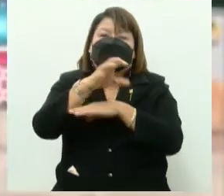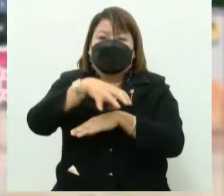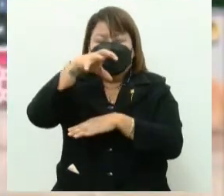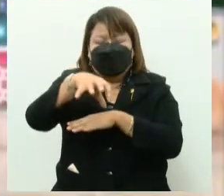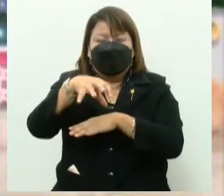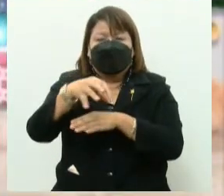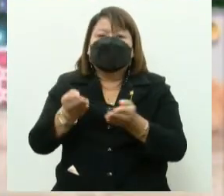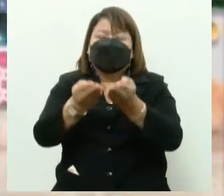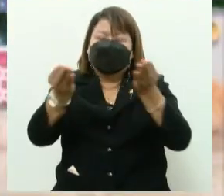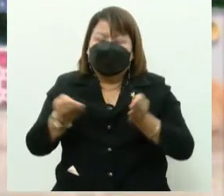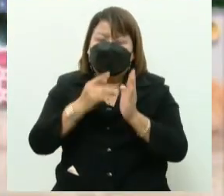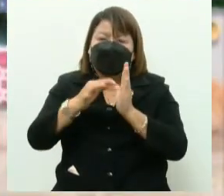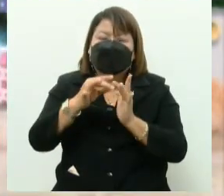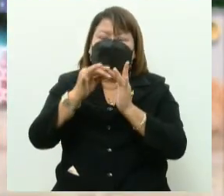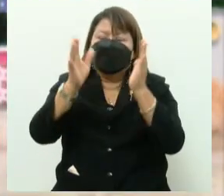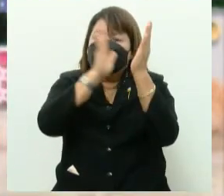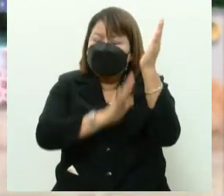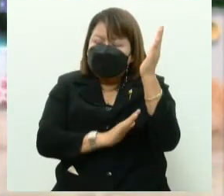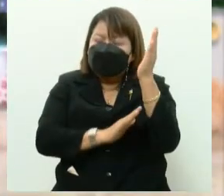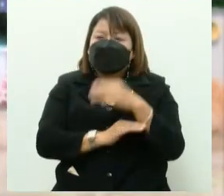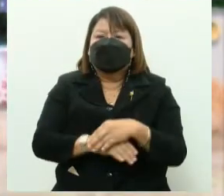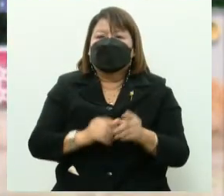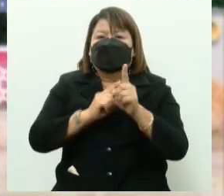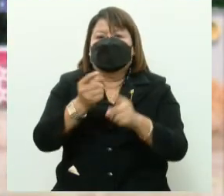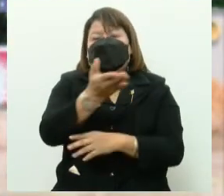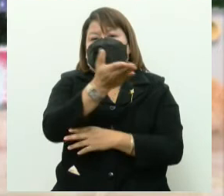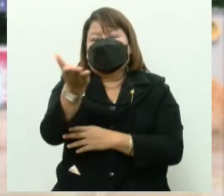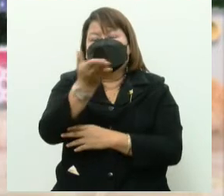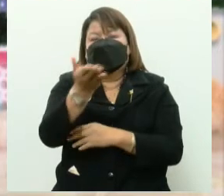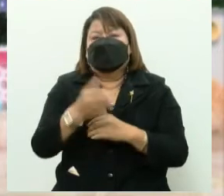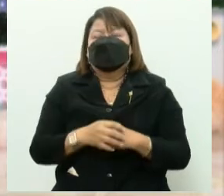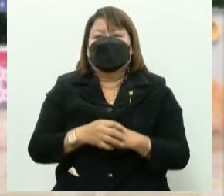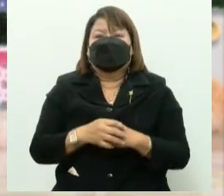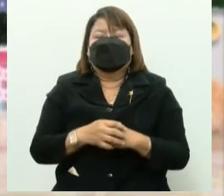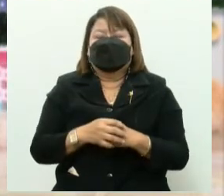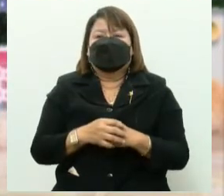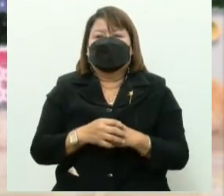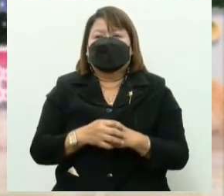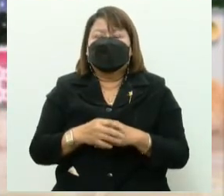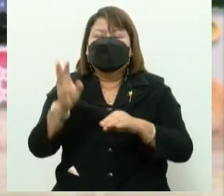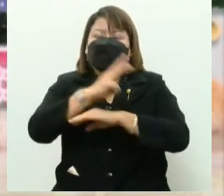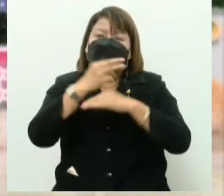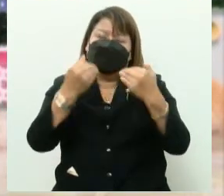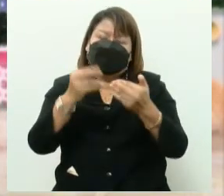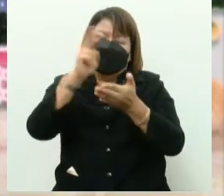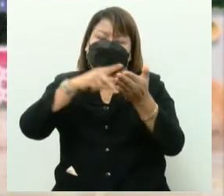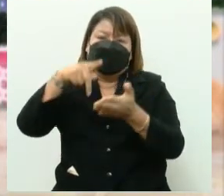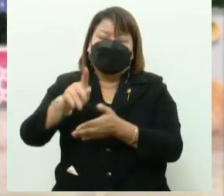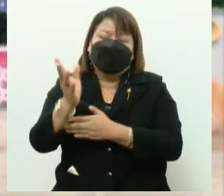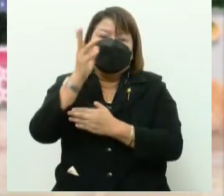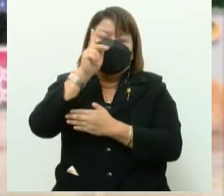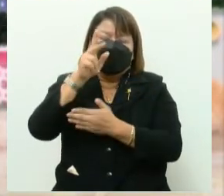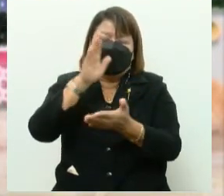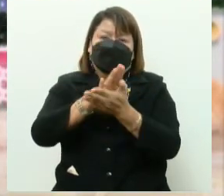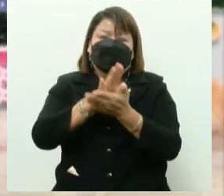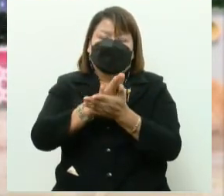ำนักบริหารงานการศึกษาพิเศษทั่วประเทศครับ ค่ะตามที่อยู่ด้านล่างนี้ได้เลยนะคะพี่มีน ใช่แล้วครับน้องแอร์ครับสำหรับวันนี้ครับรายการผู้ช่าข่าวโรงเรียนของเร